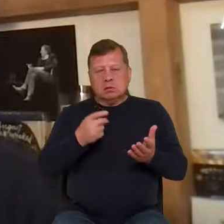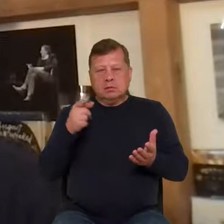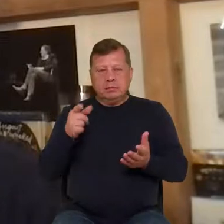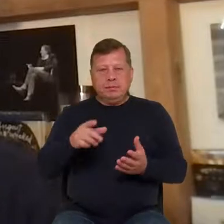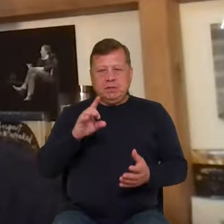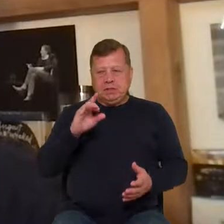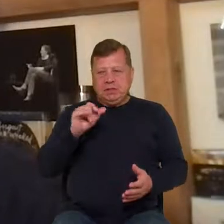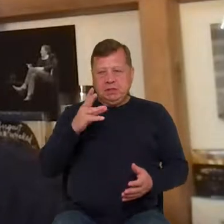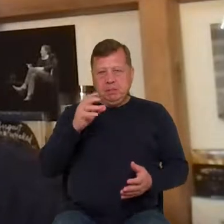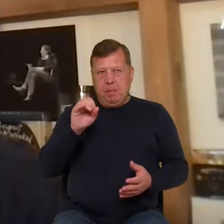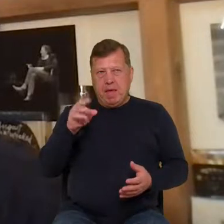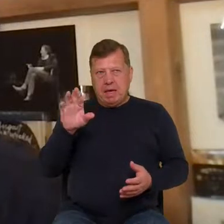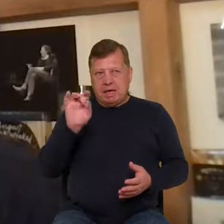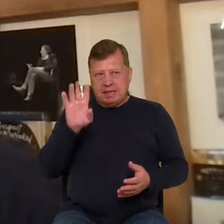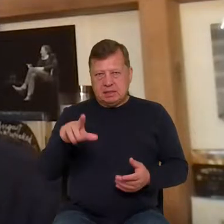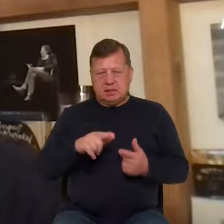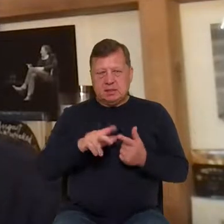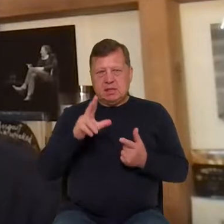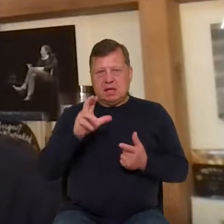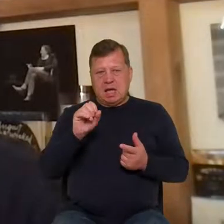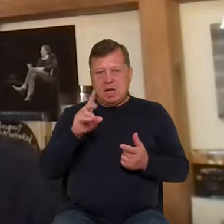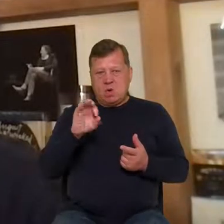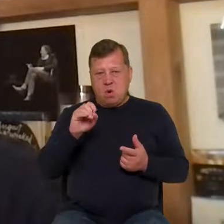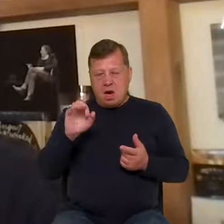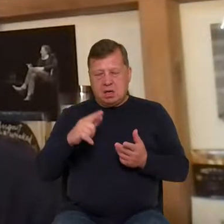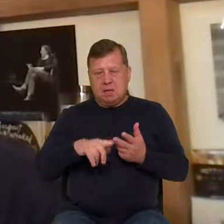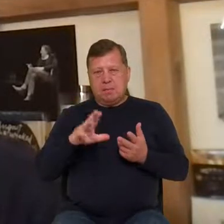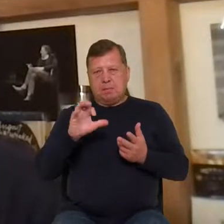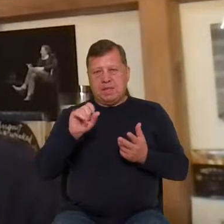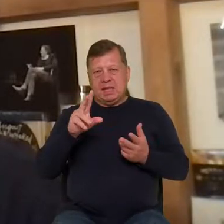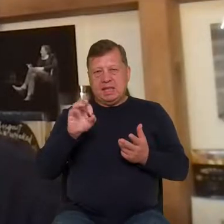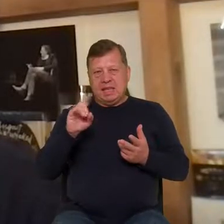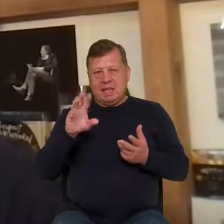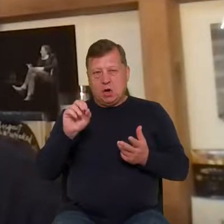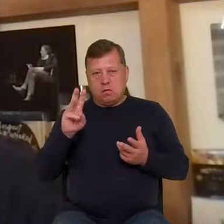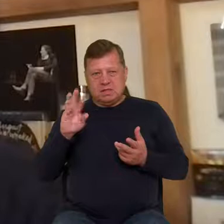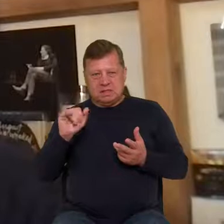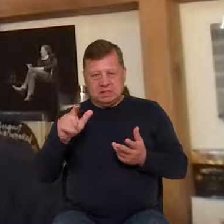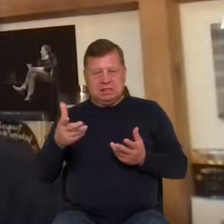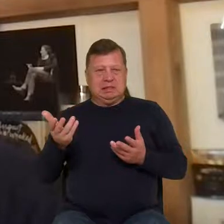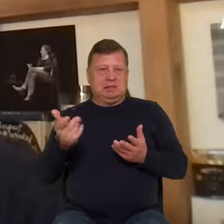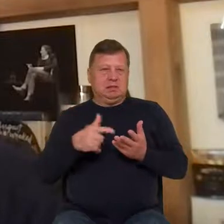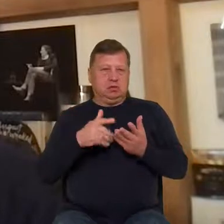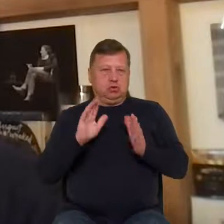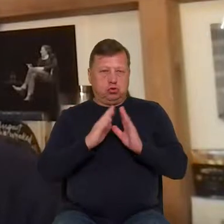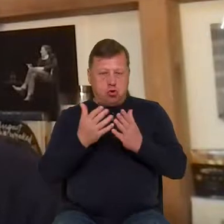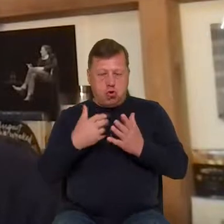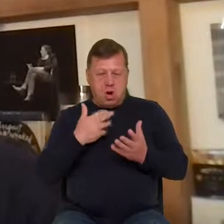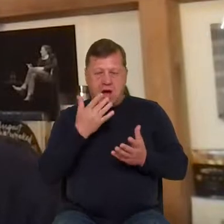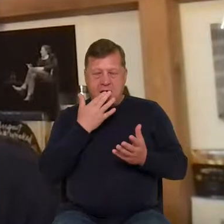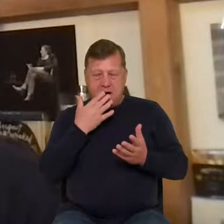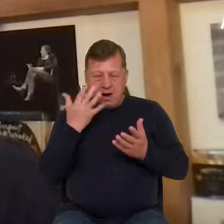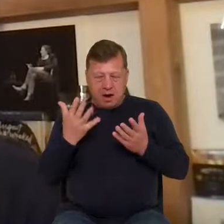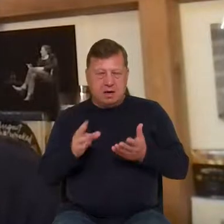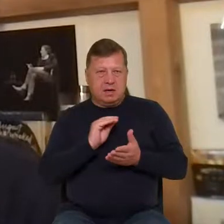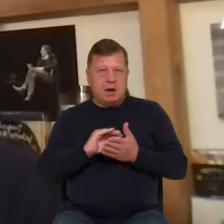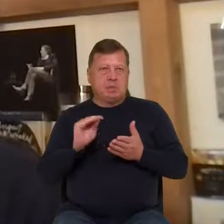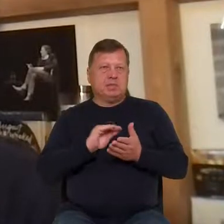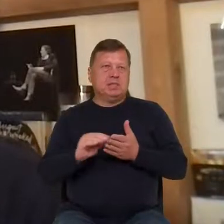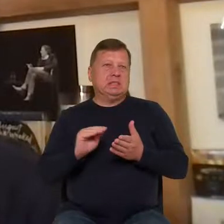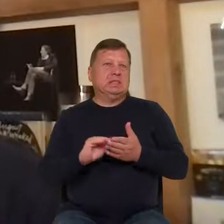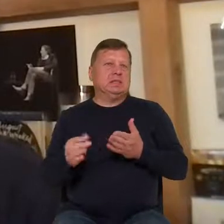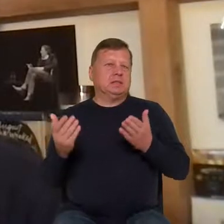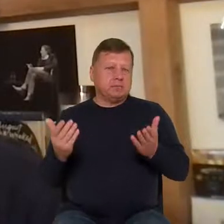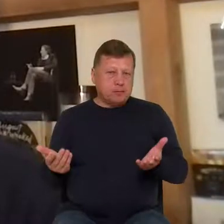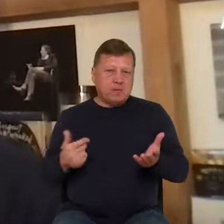ciekawił mnie Ginsberg, Kerouac, bitnikowscy pisarze. Chciałem napisać książkę i